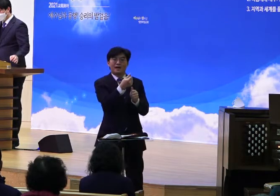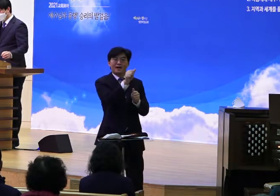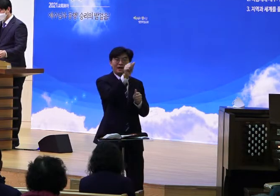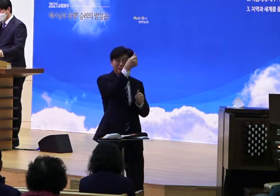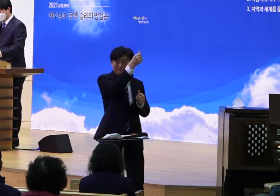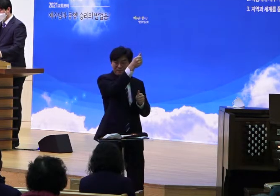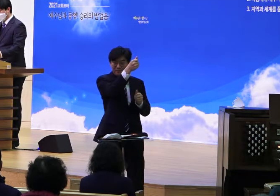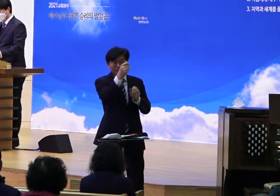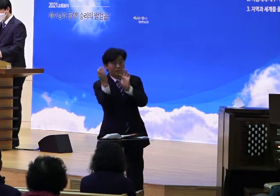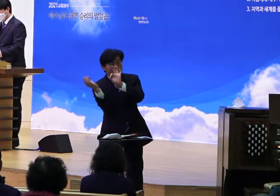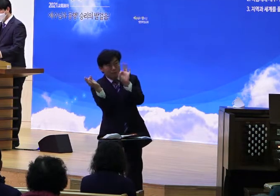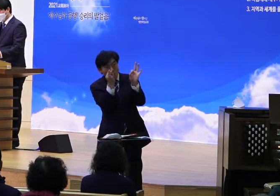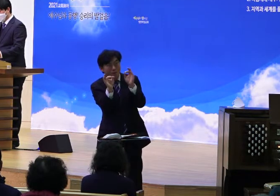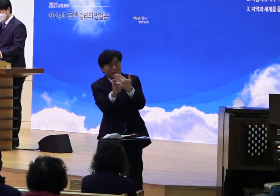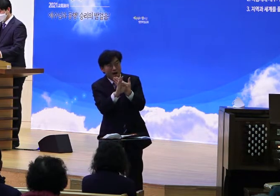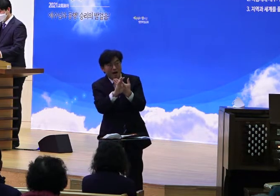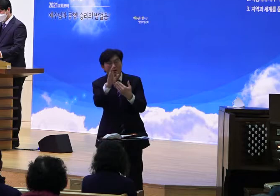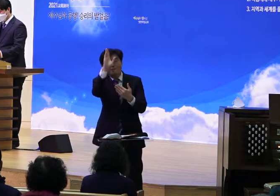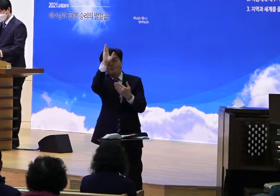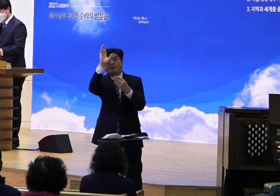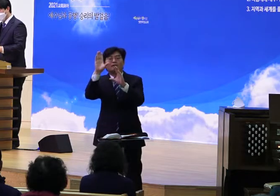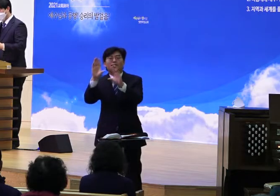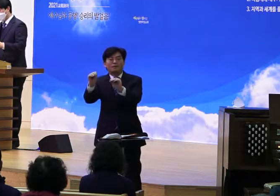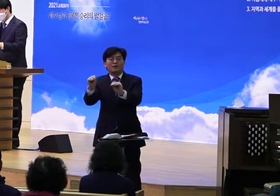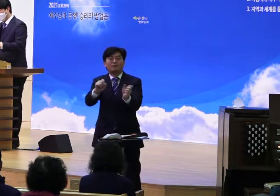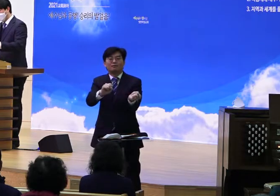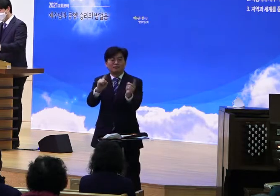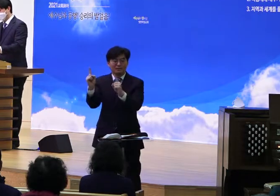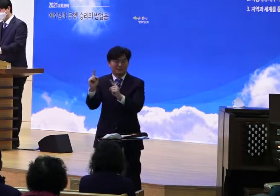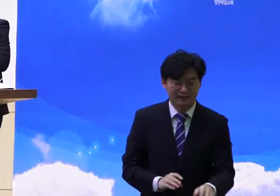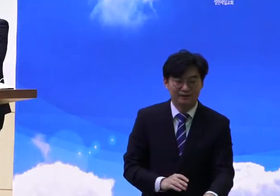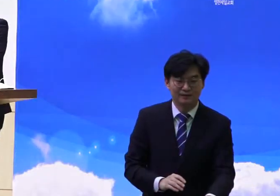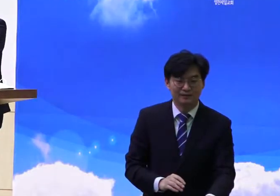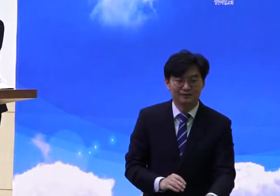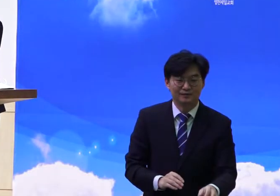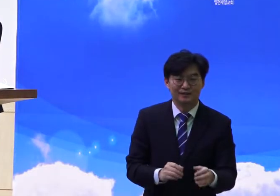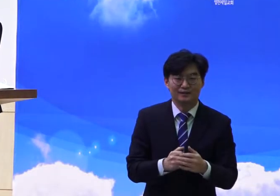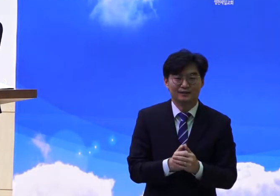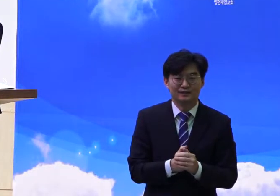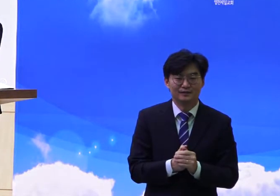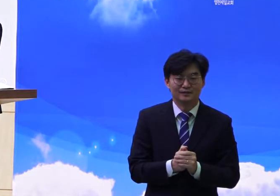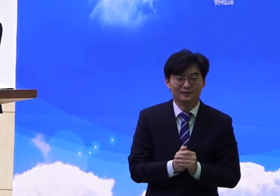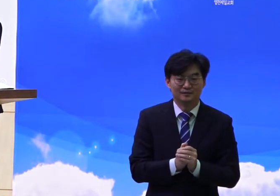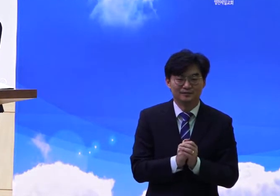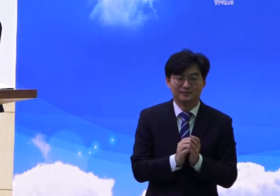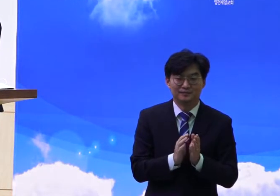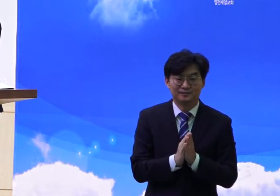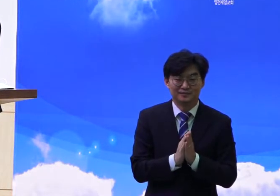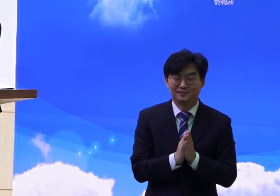물린 자가 목뱀을 쳐다본즉 모두 살더라. 아멘. 아멘.